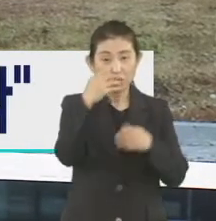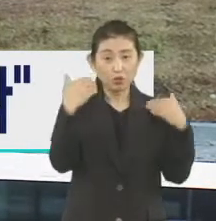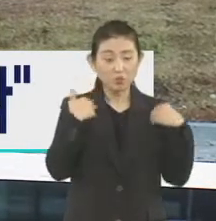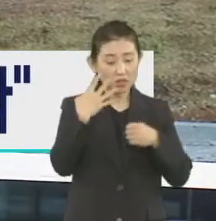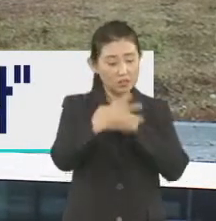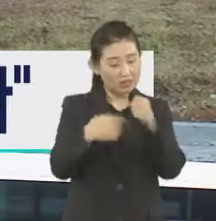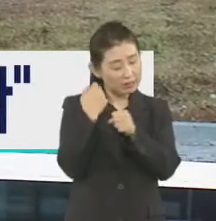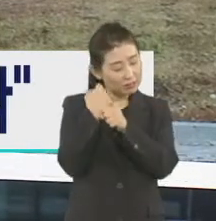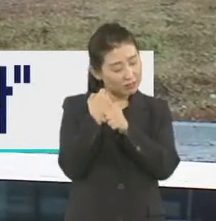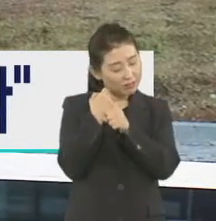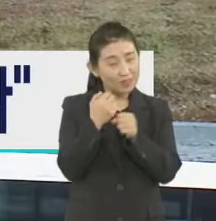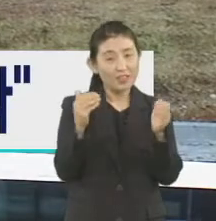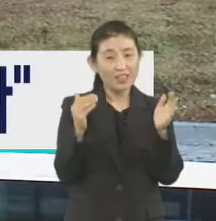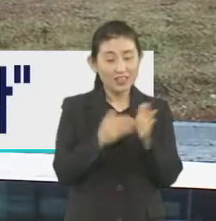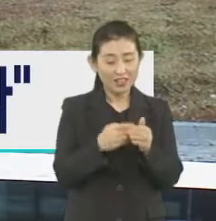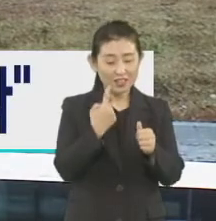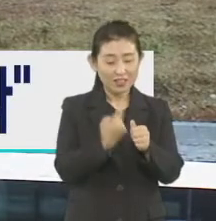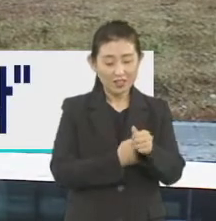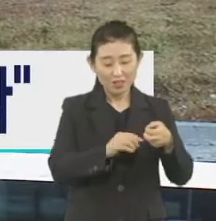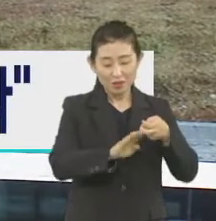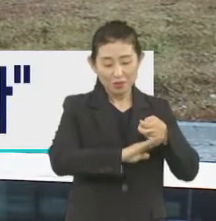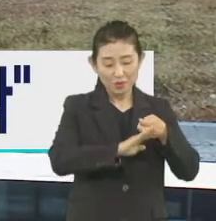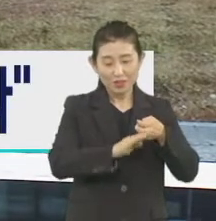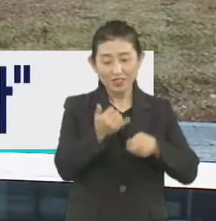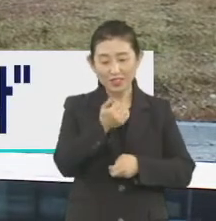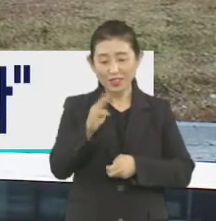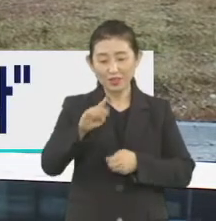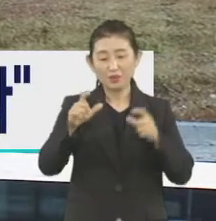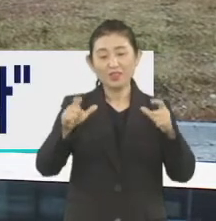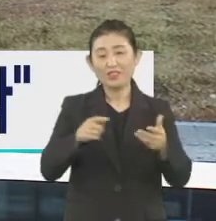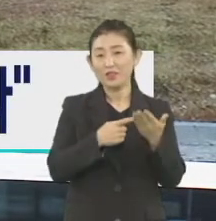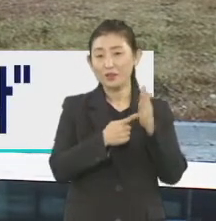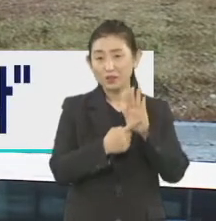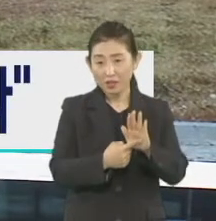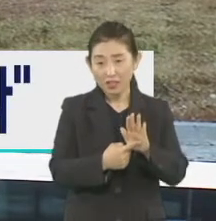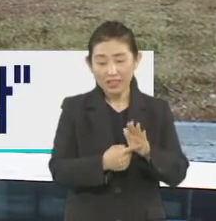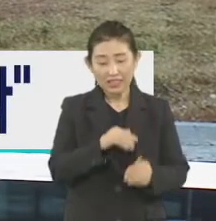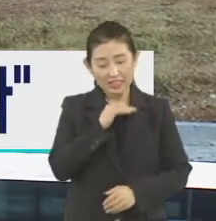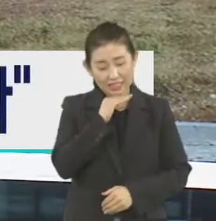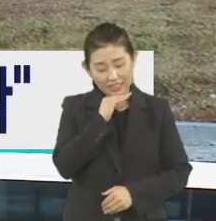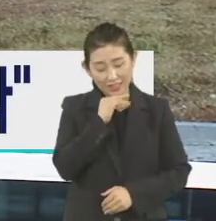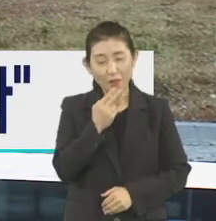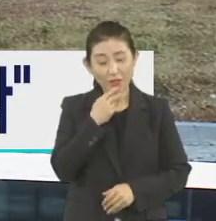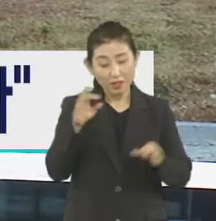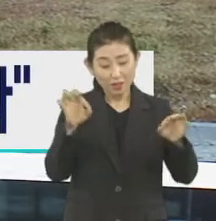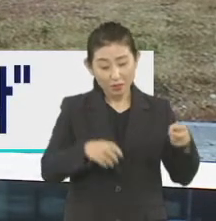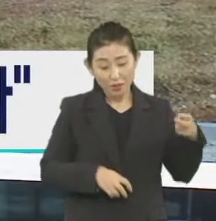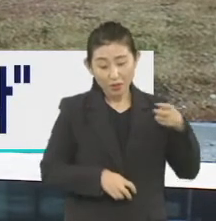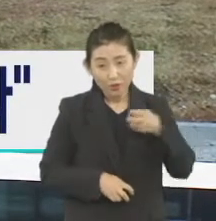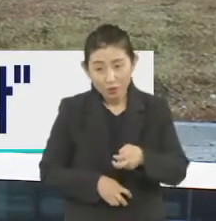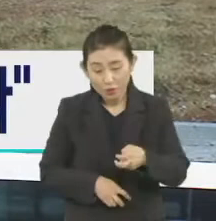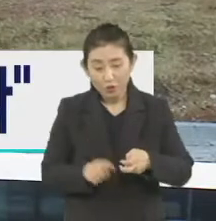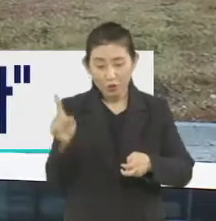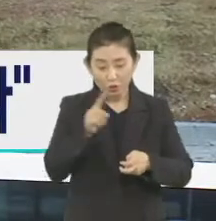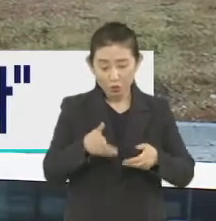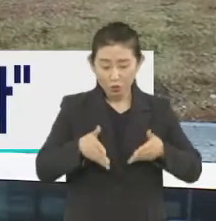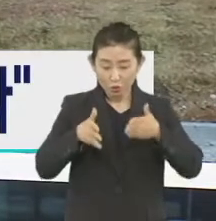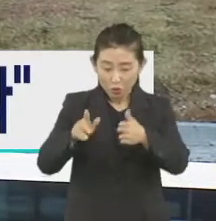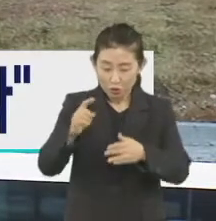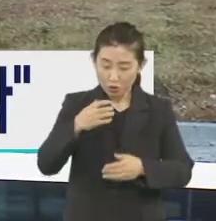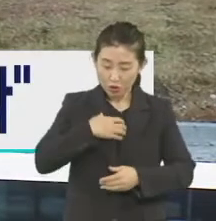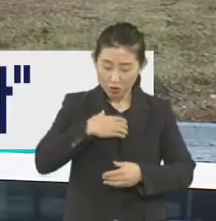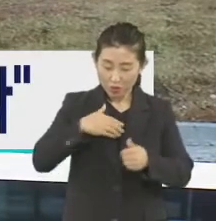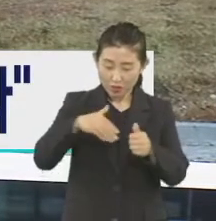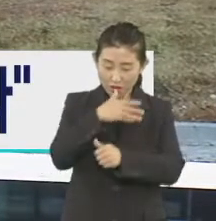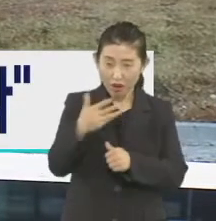정부가 4년간 개발한 자율주행 버스를 세종에서 공개했는데요. 기다리는 시간을 확 줄인 편의성과 돌발 상황에 빠르게